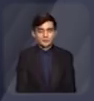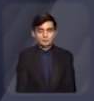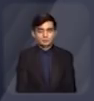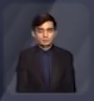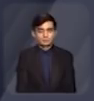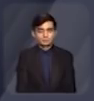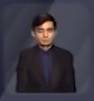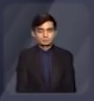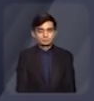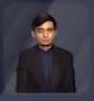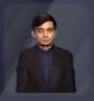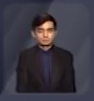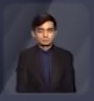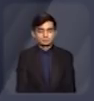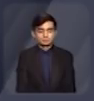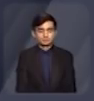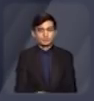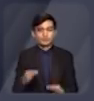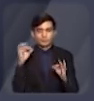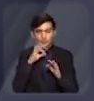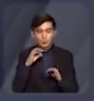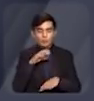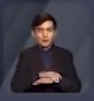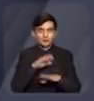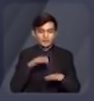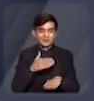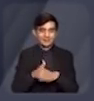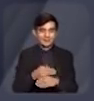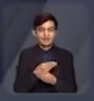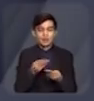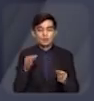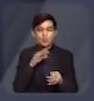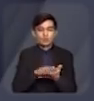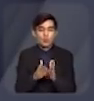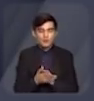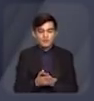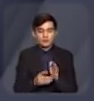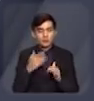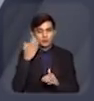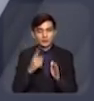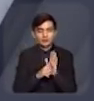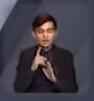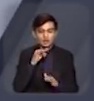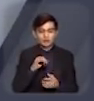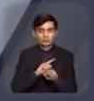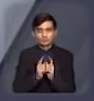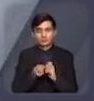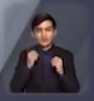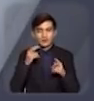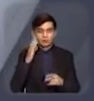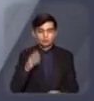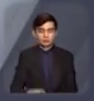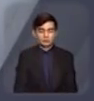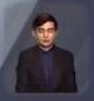онда кісі болсын, кәсіпкерден болсын. Сонымен банктердің несие беру келісім шарты қашаннан бастап қалай өзгереді? Вот